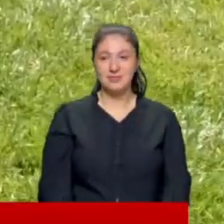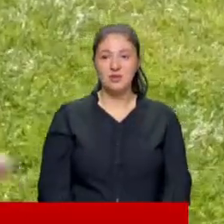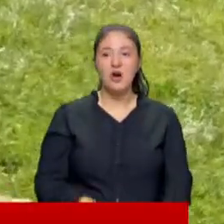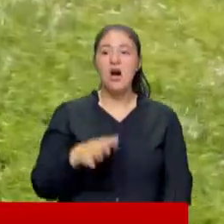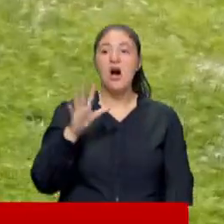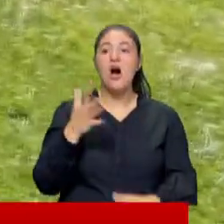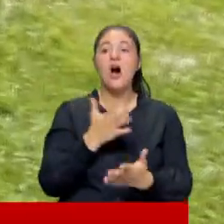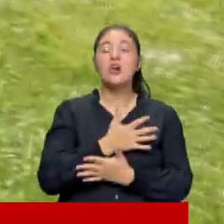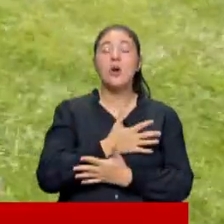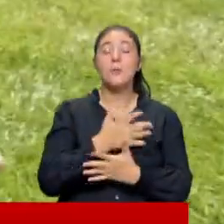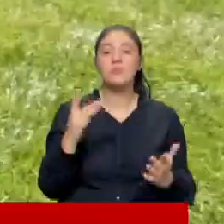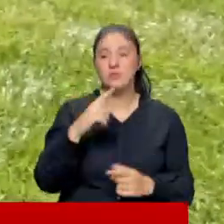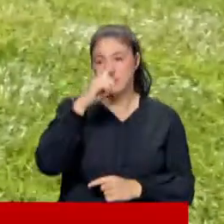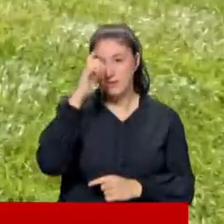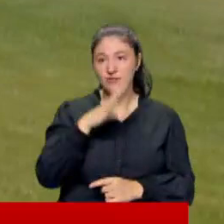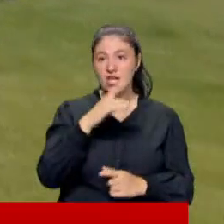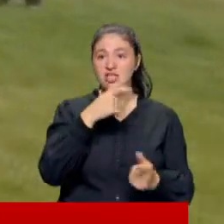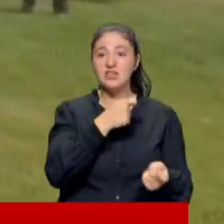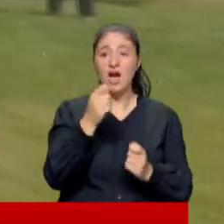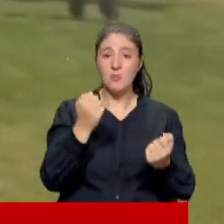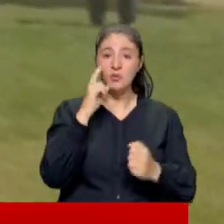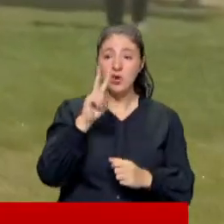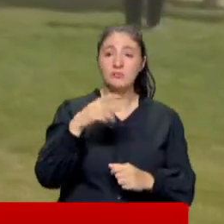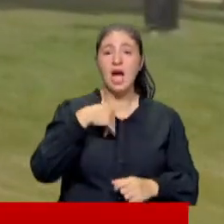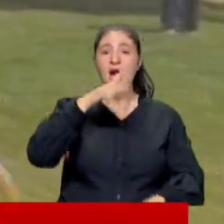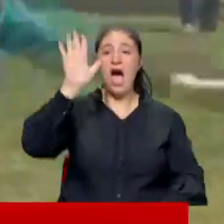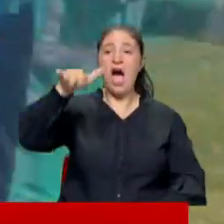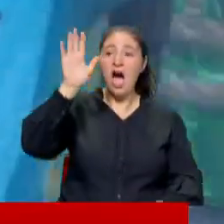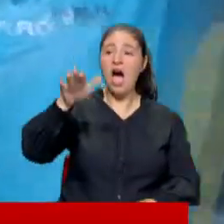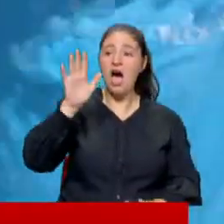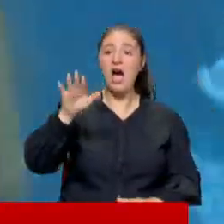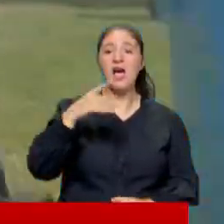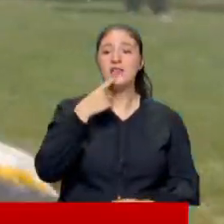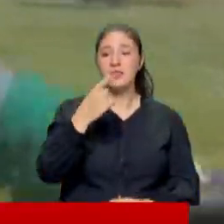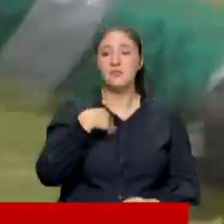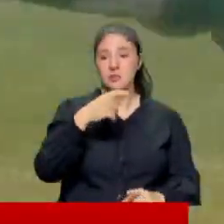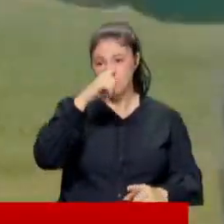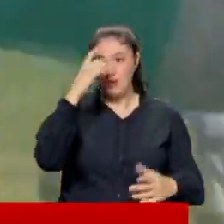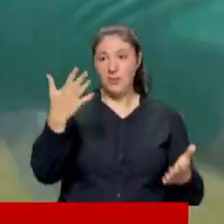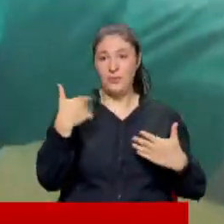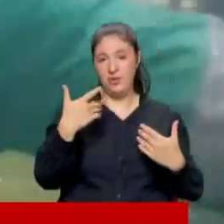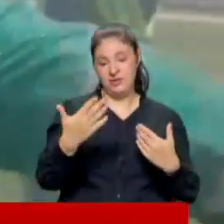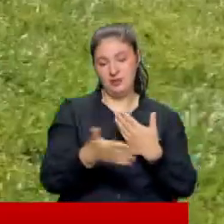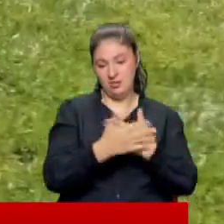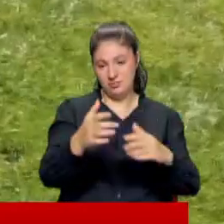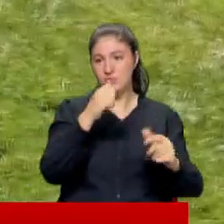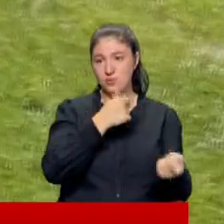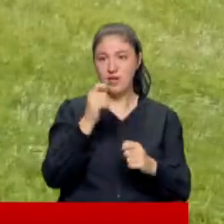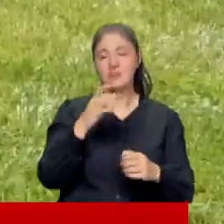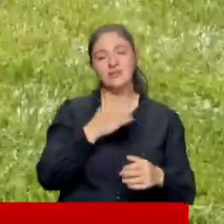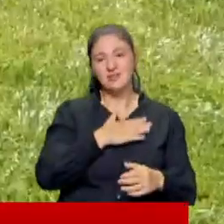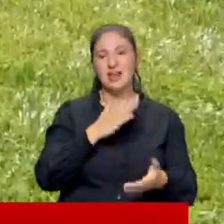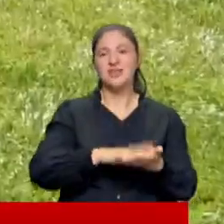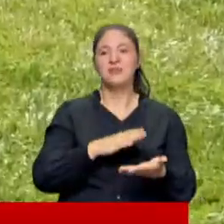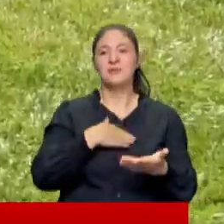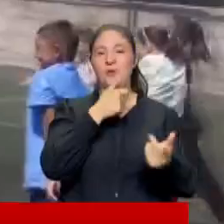Acayip büyük bir sıcak var Aksaray'da. Bir an itfaiye aracını görünce biz de seslendik. Hani dedik bize biraz serinlememiz için yardımcı olur mu? Sağ olsun arkadaşlar.